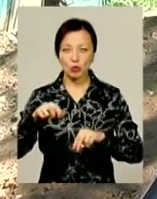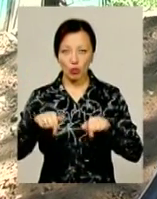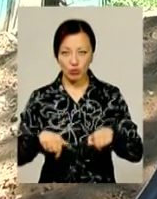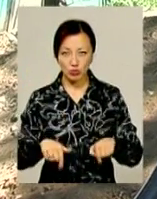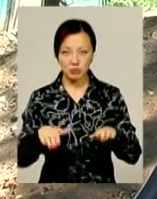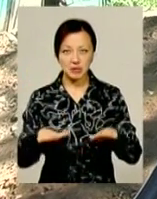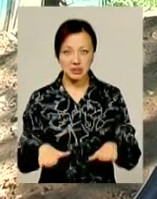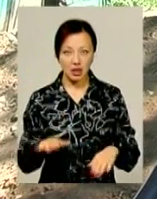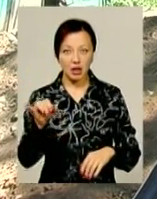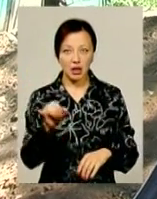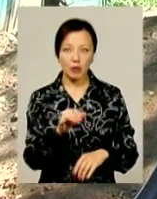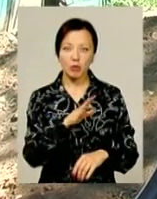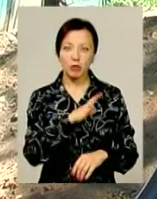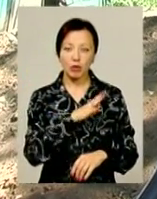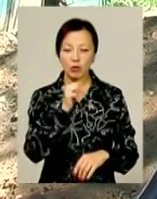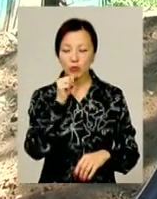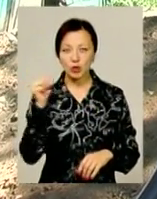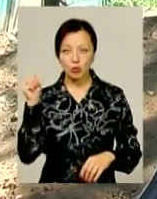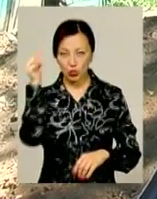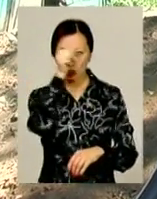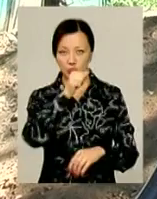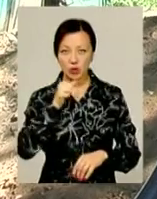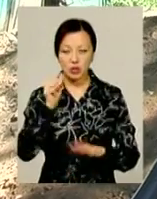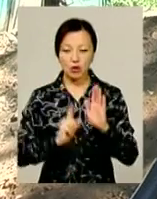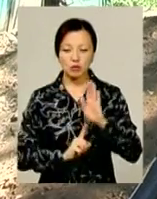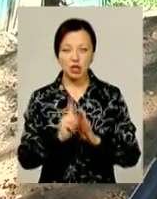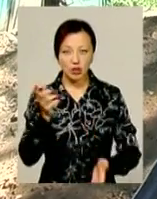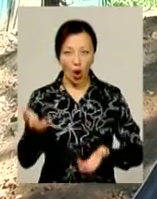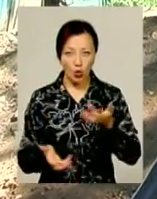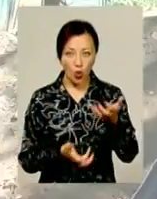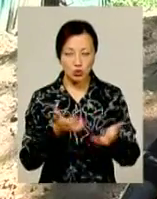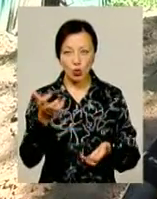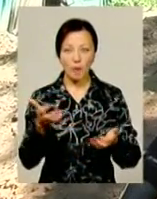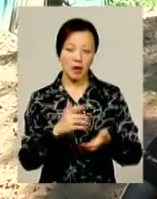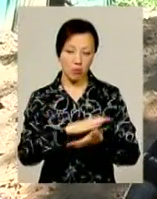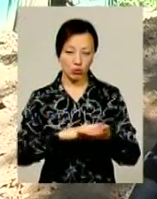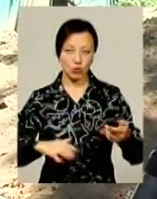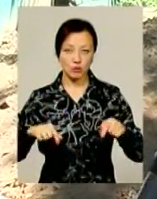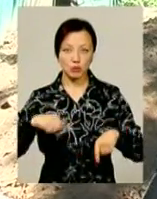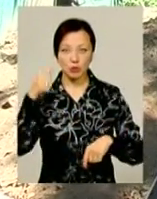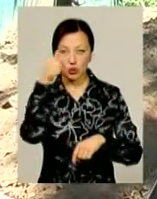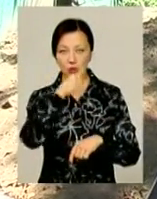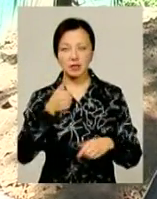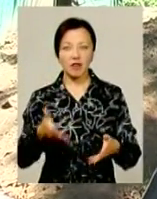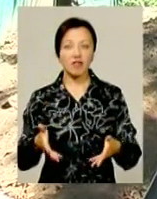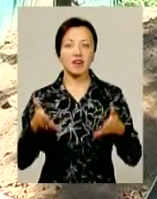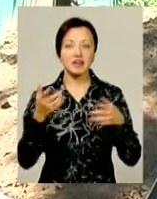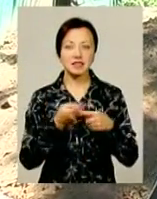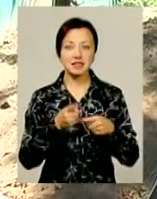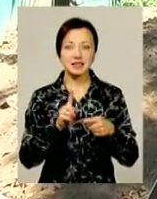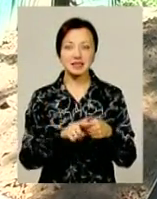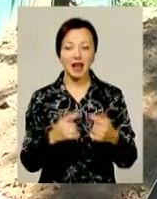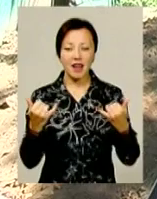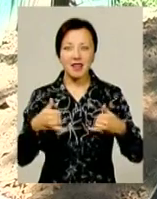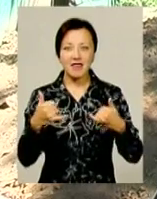І, власне, було в минулому році розпочати подібні розкопки і в цьому році продовжено їх. Виявили, що тут ливарню, це абсолютно